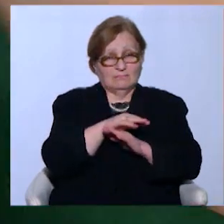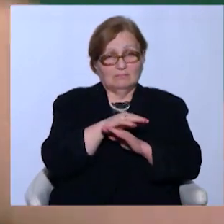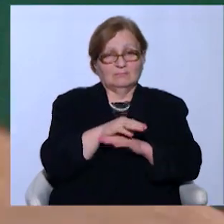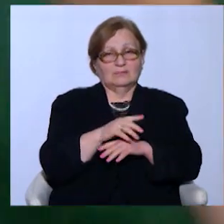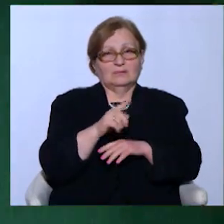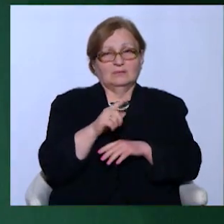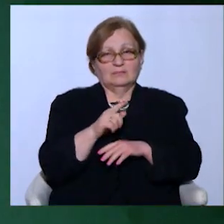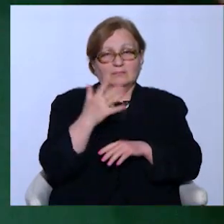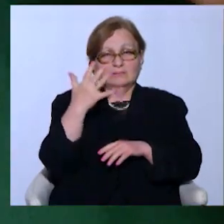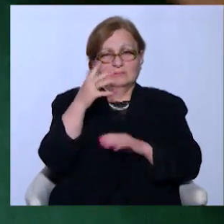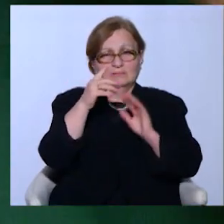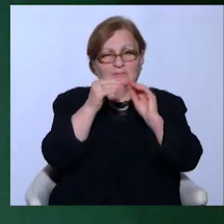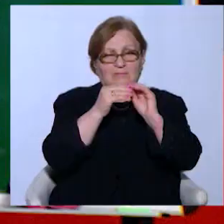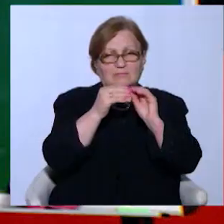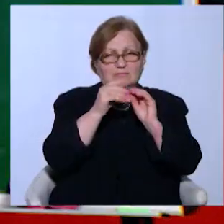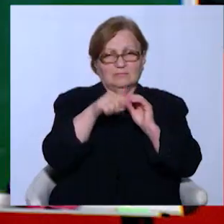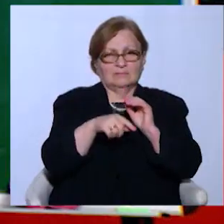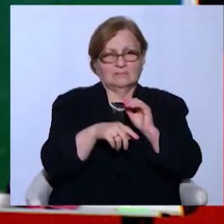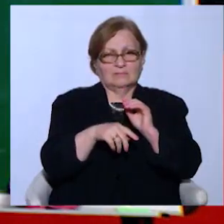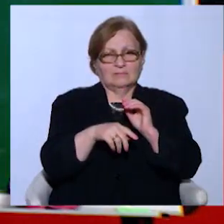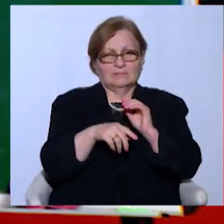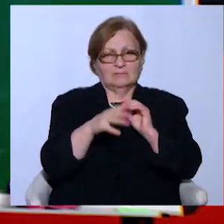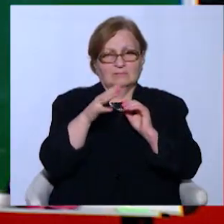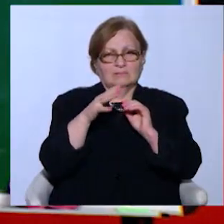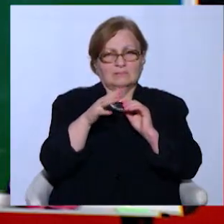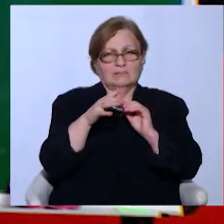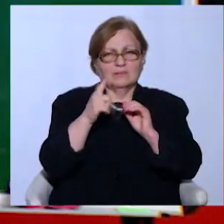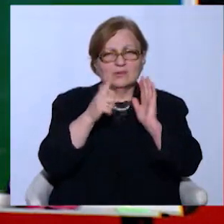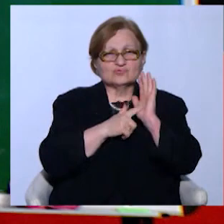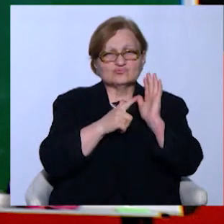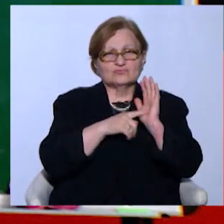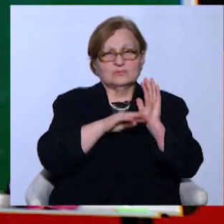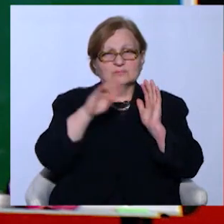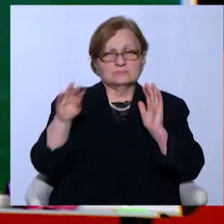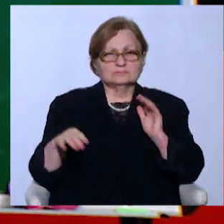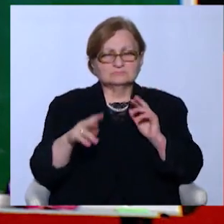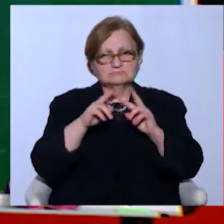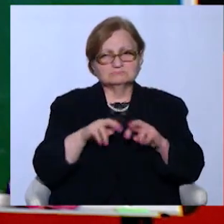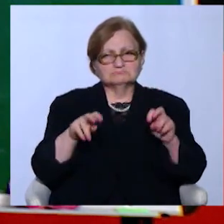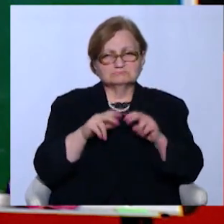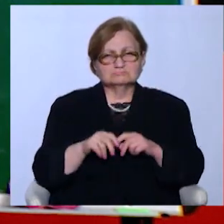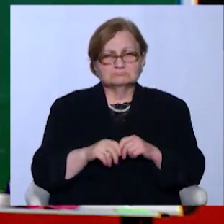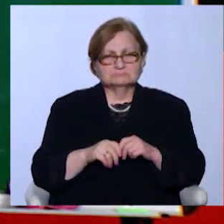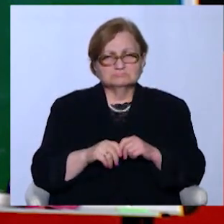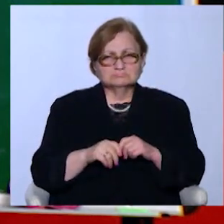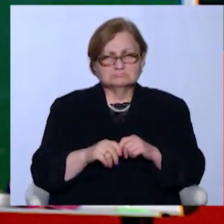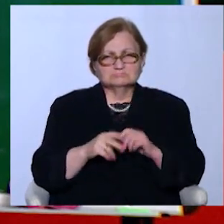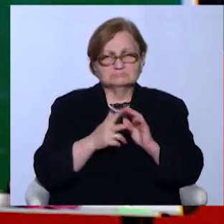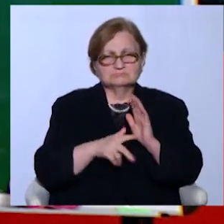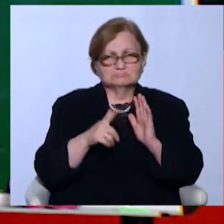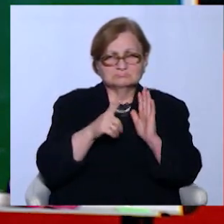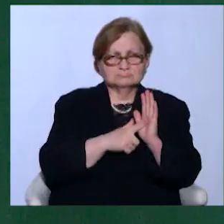ასეული. 5 ათეული ჩაჯდება შუაში და 7 გადმოვა. შევამოწმოთ.